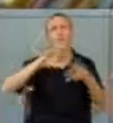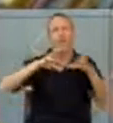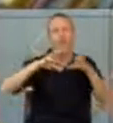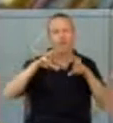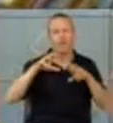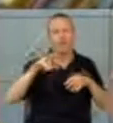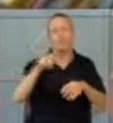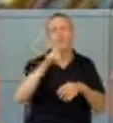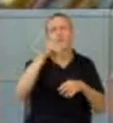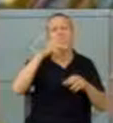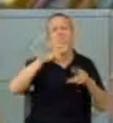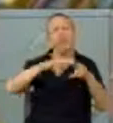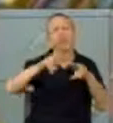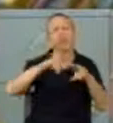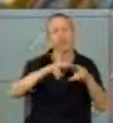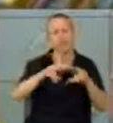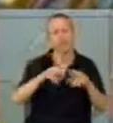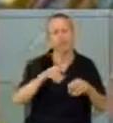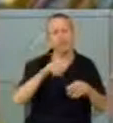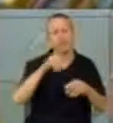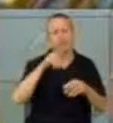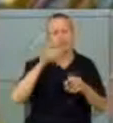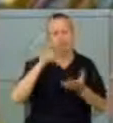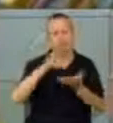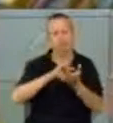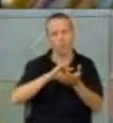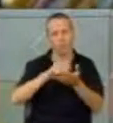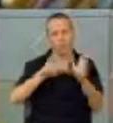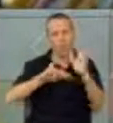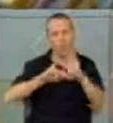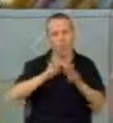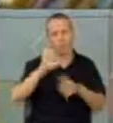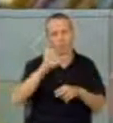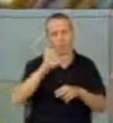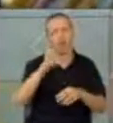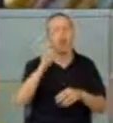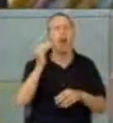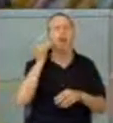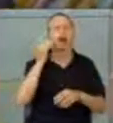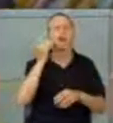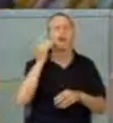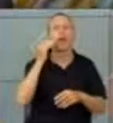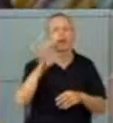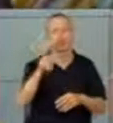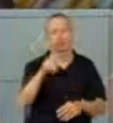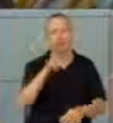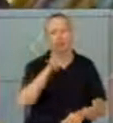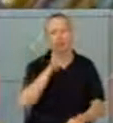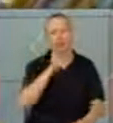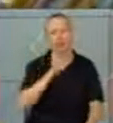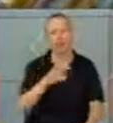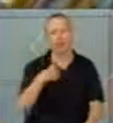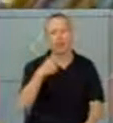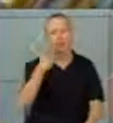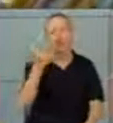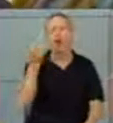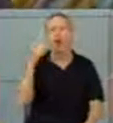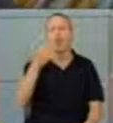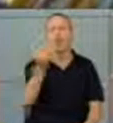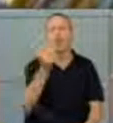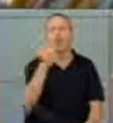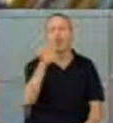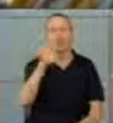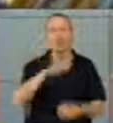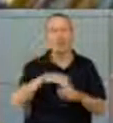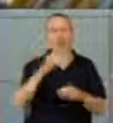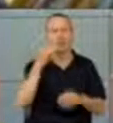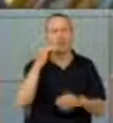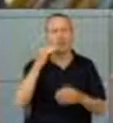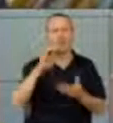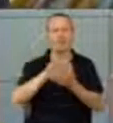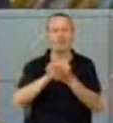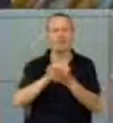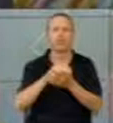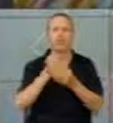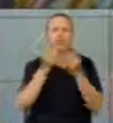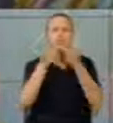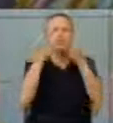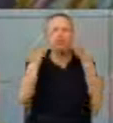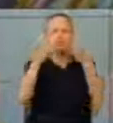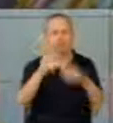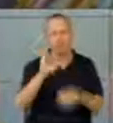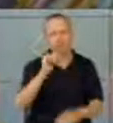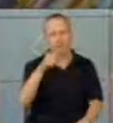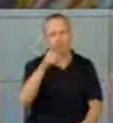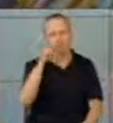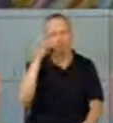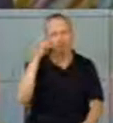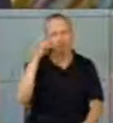להיות. כלומר, נקודת המוצא של האמריקאים היא בעייתית. אגיד לכם עוד דבר על האמריקאים. ידידינו המופלאים, האם